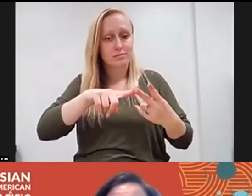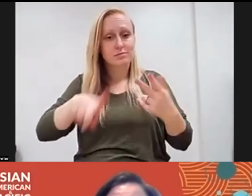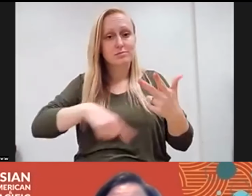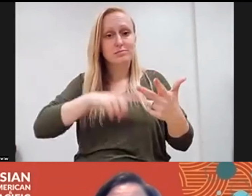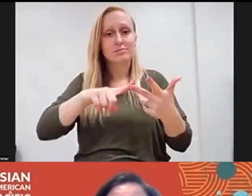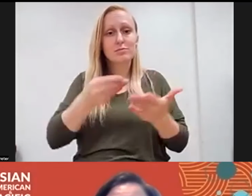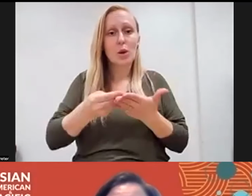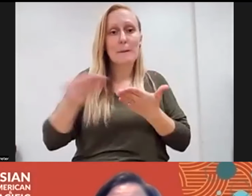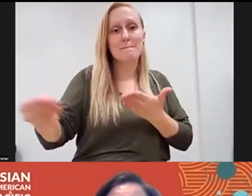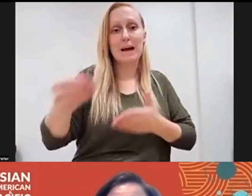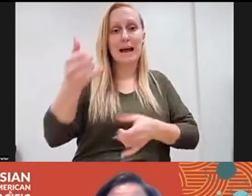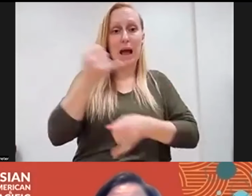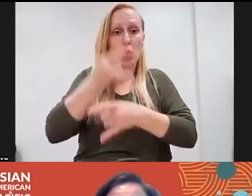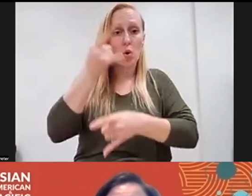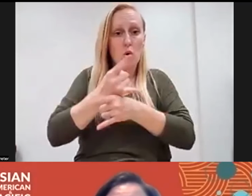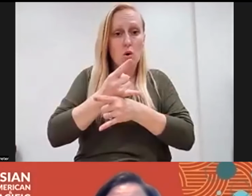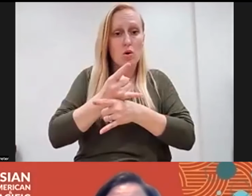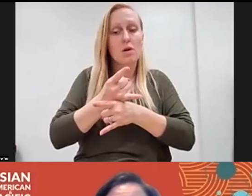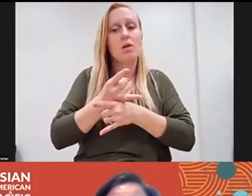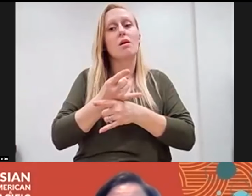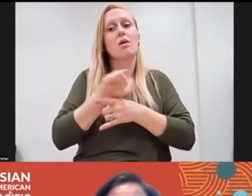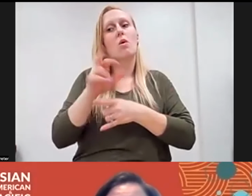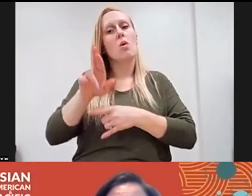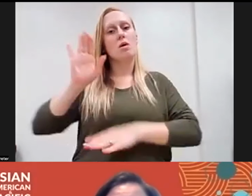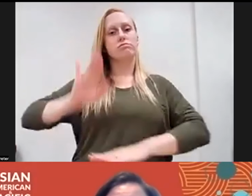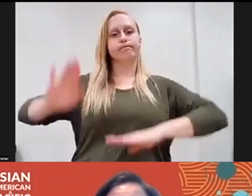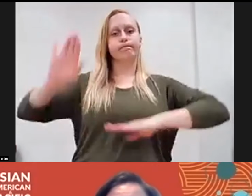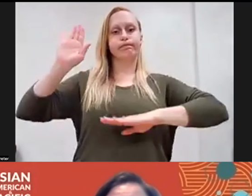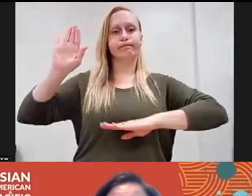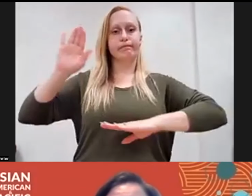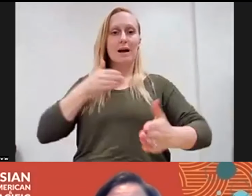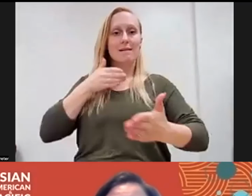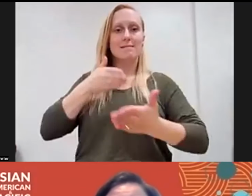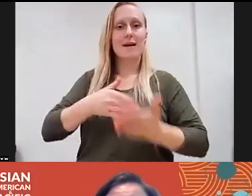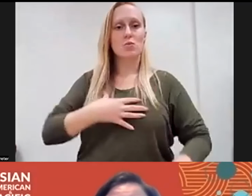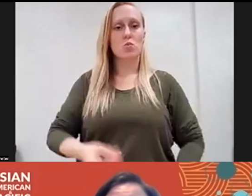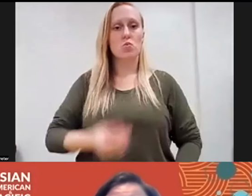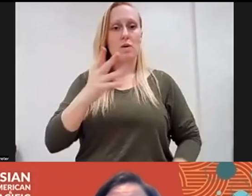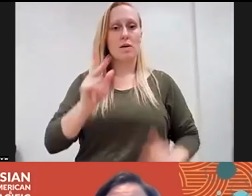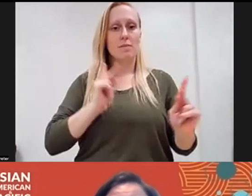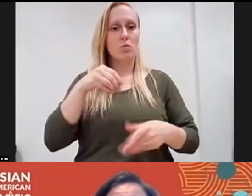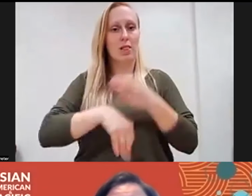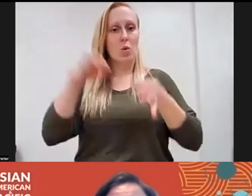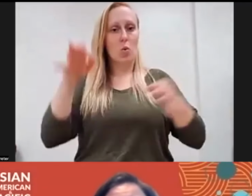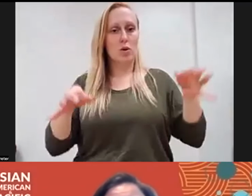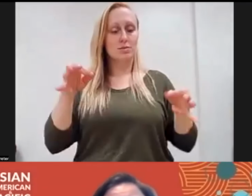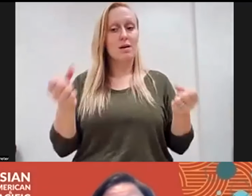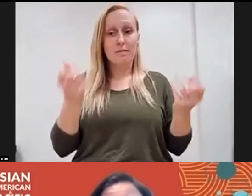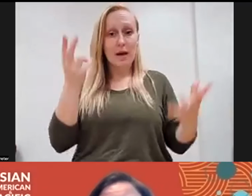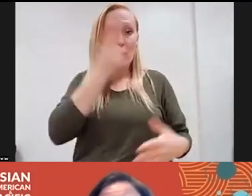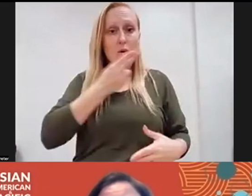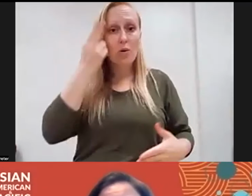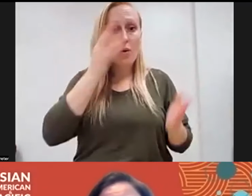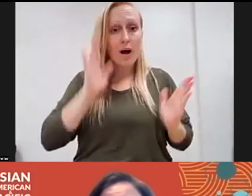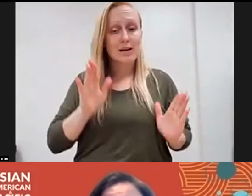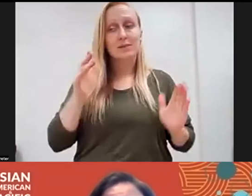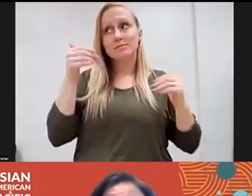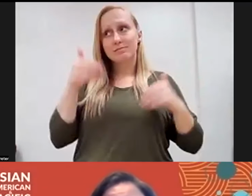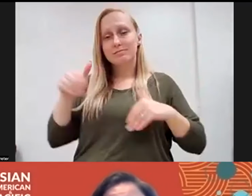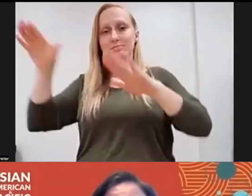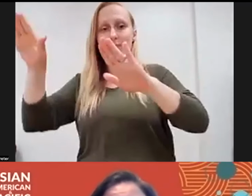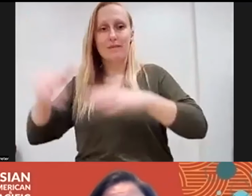purchasing liquor, or testifying against whites in courts. Many Hawaiians did return to Hawaii. So that